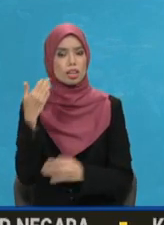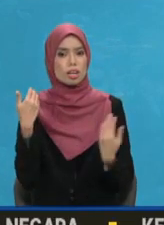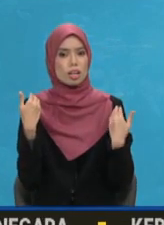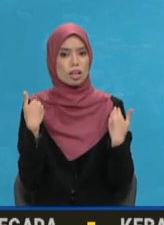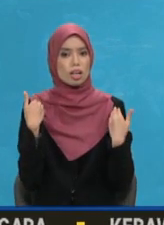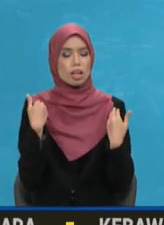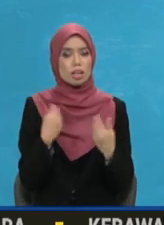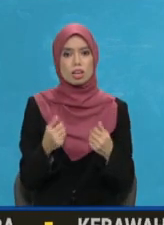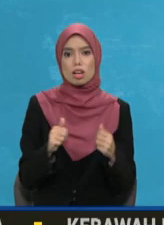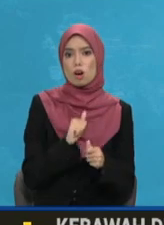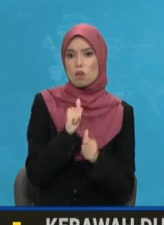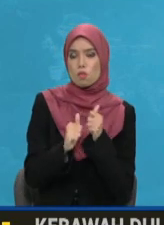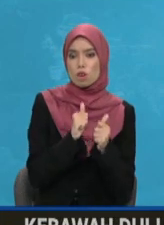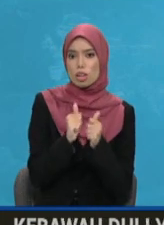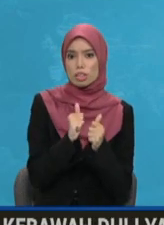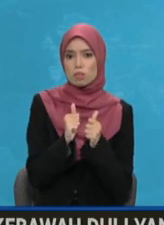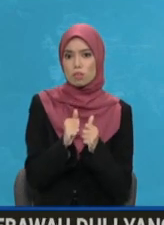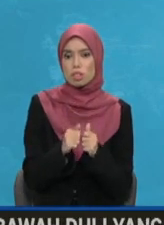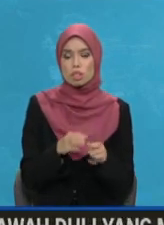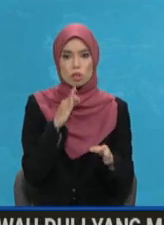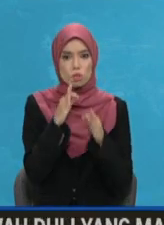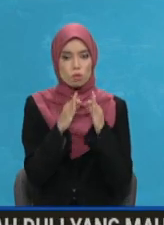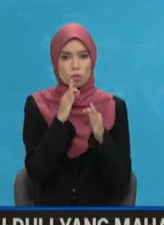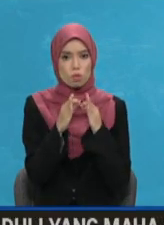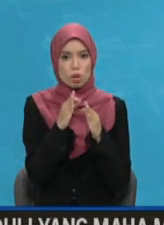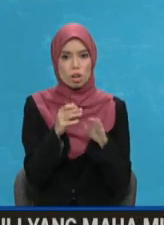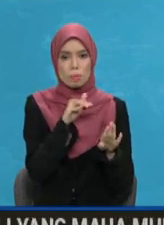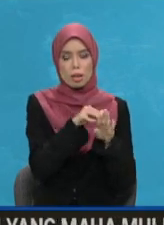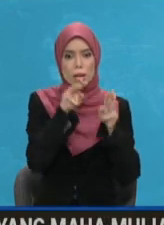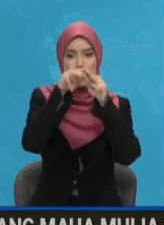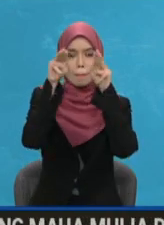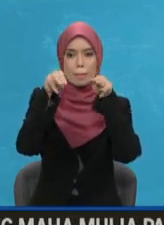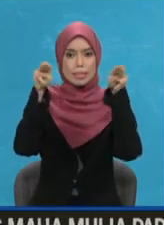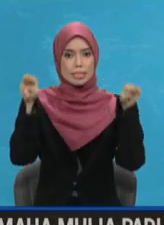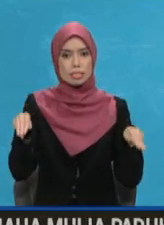Nabi Muhammad shallallahu alaihi wasallam di masjid berkenaan